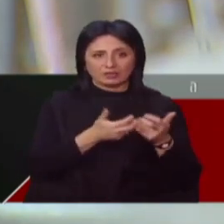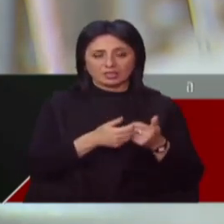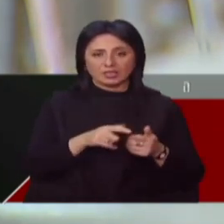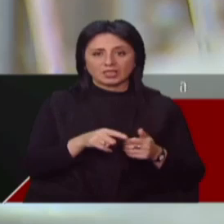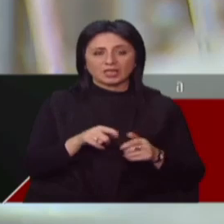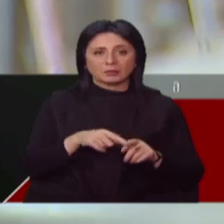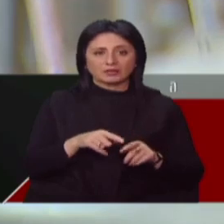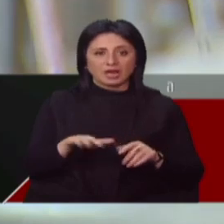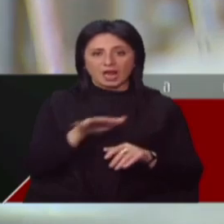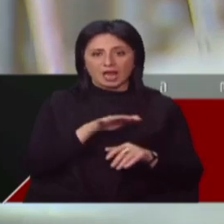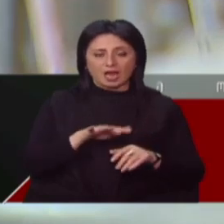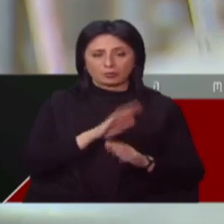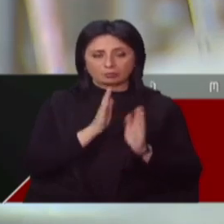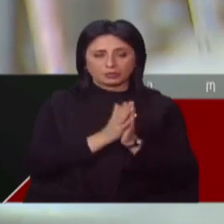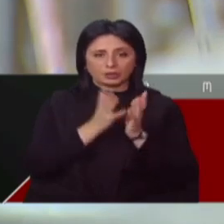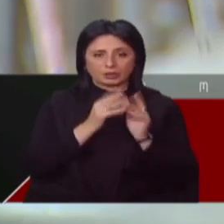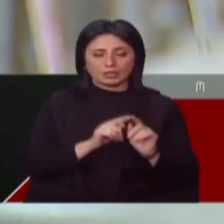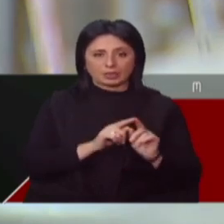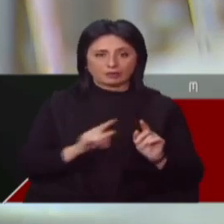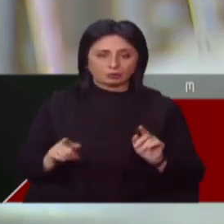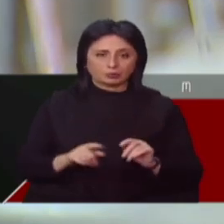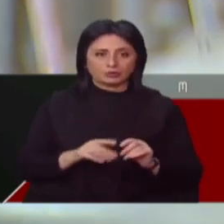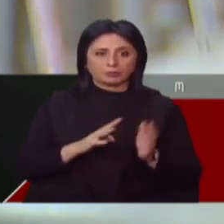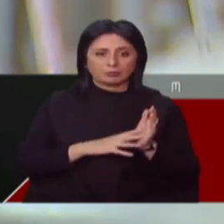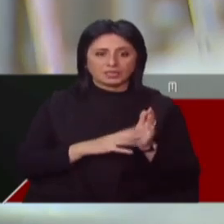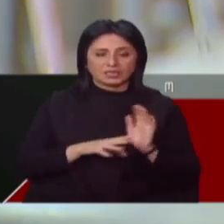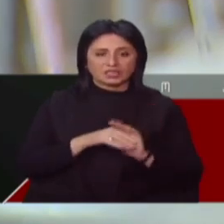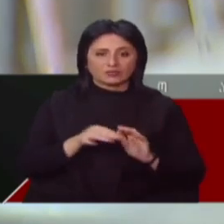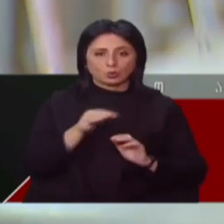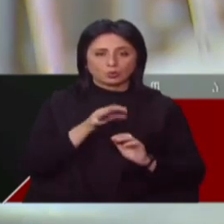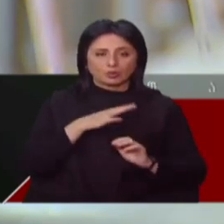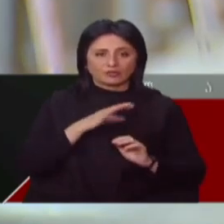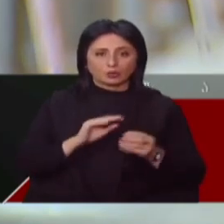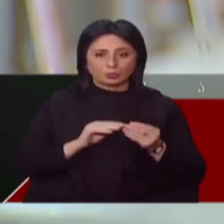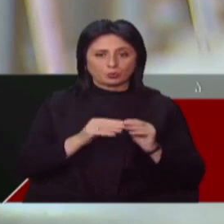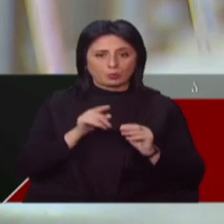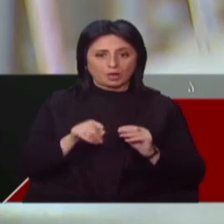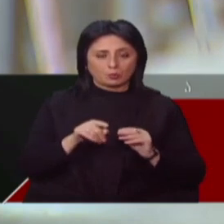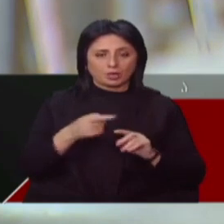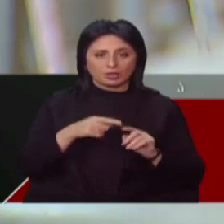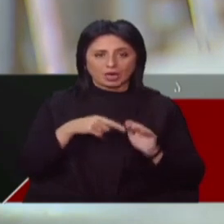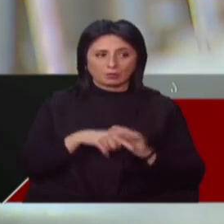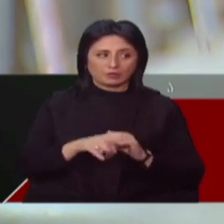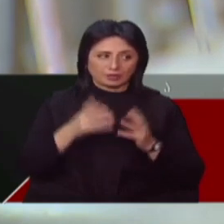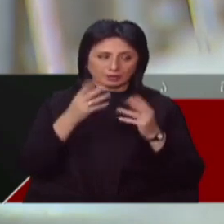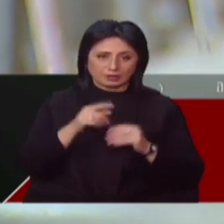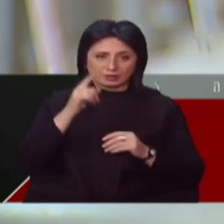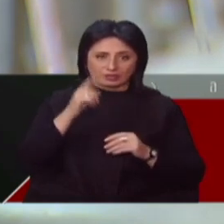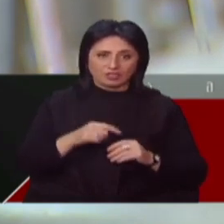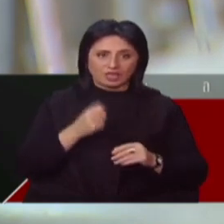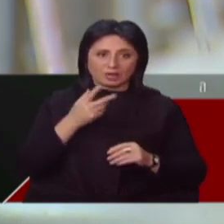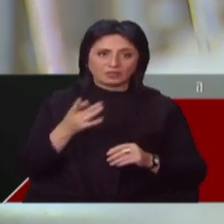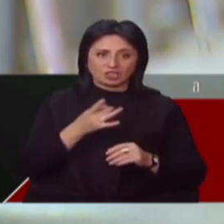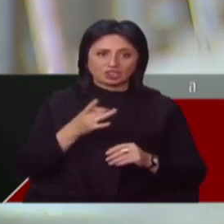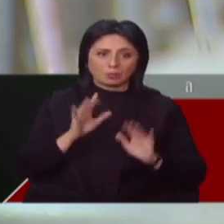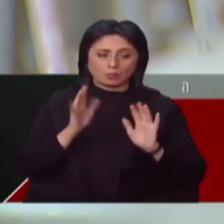შეეხება უშუალოდ გარემოს, დღეს მთელი დღის განმავლობაში მეცხრე საარჩევნო უბანი იყო პრობლემური. იქიდან გამომდინარე, რომ დღის განმავლობაში